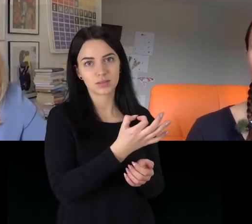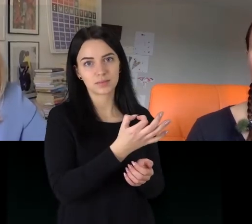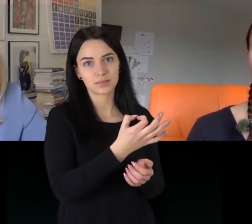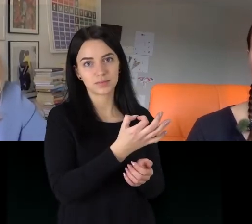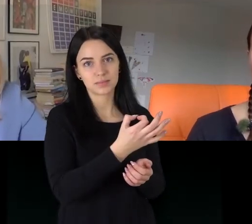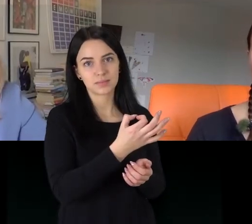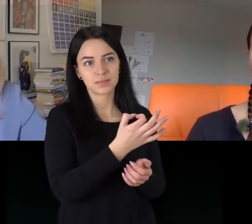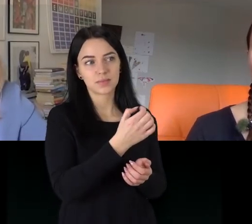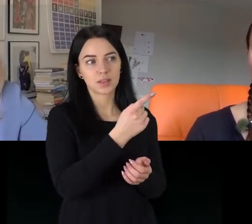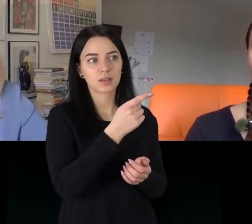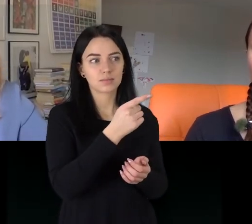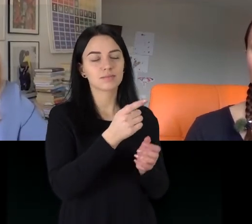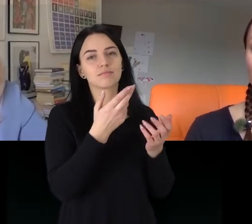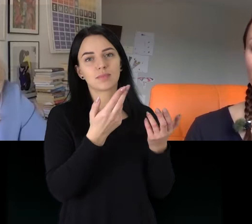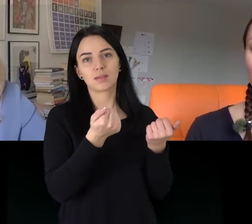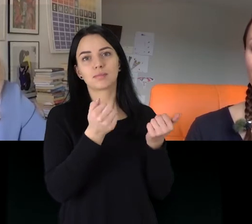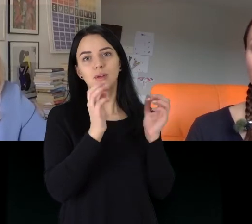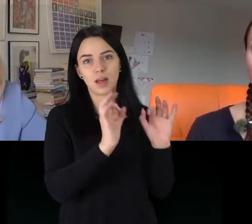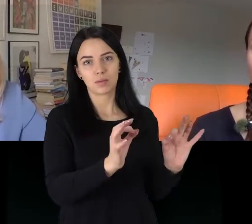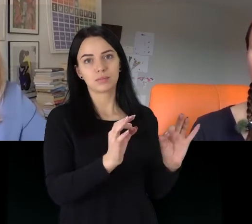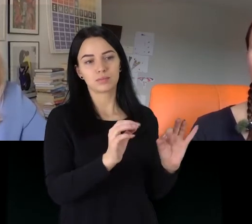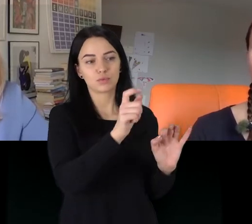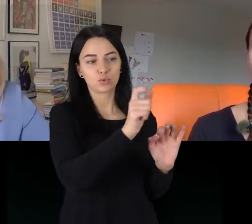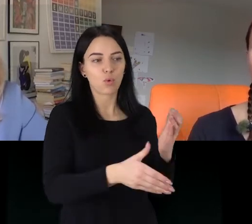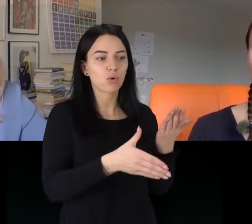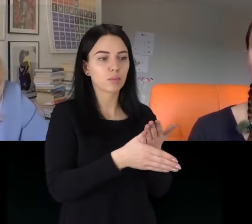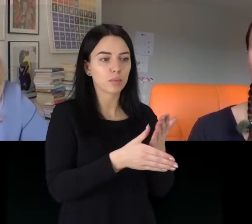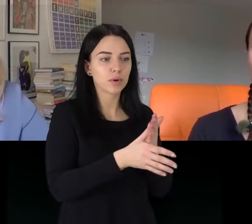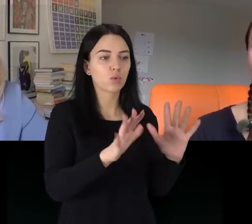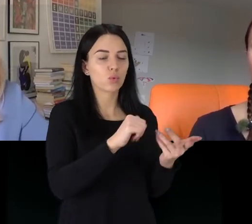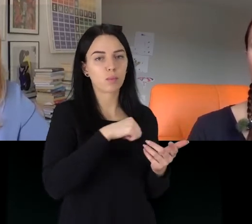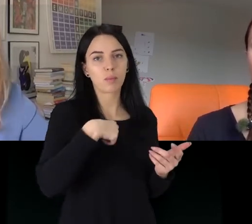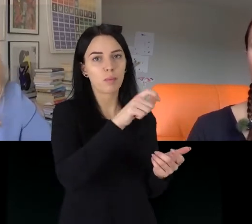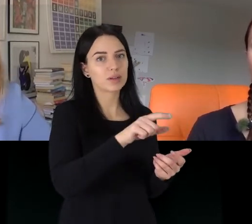kad jūs labai teisi. Mes negalim padėti žmogui, kada jis to nenori.